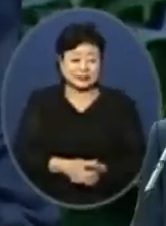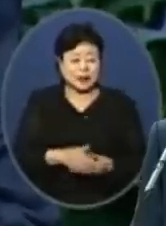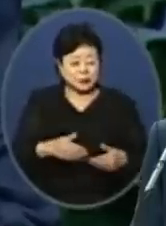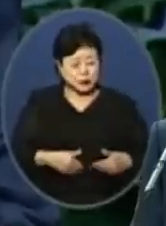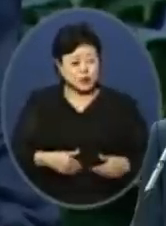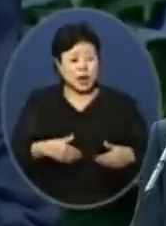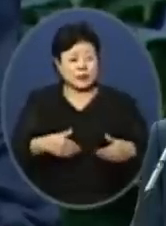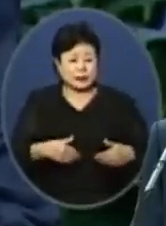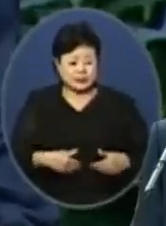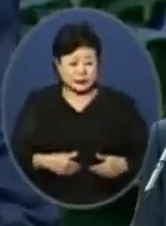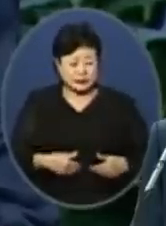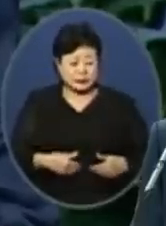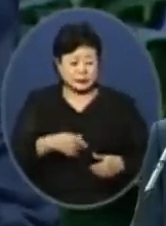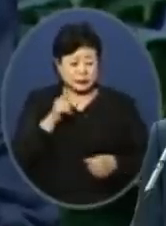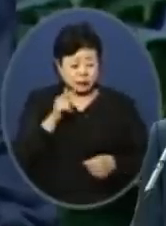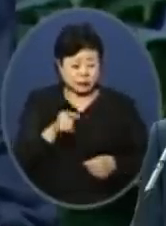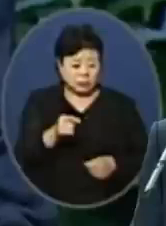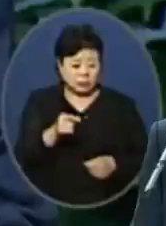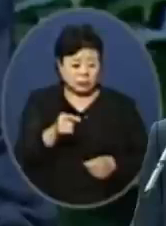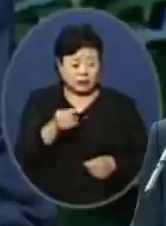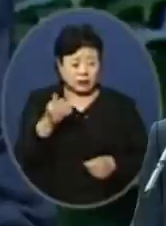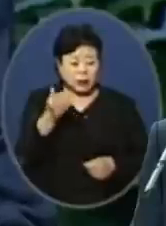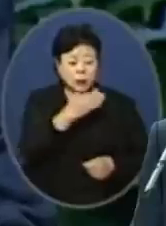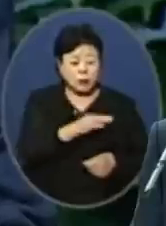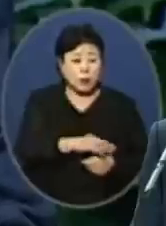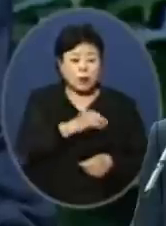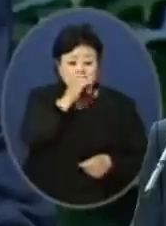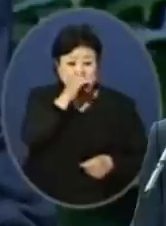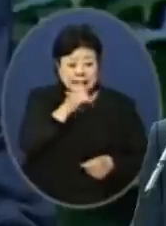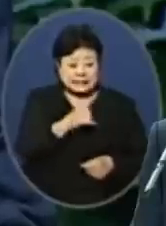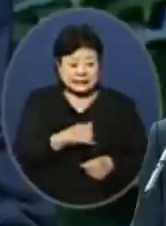필요한 것이었습니다. 여러분, 육체가 있어야